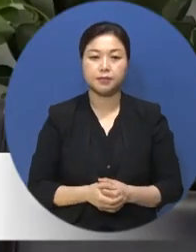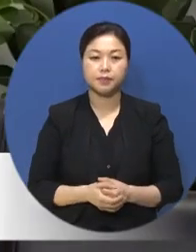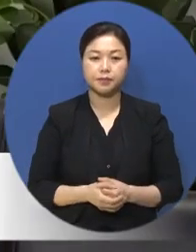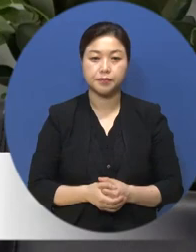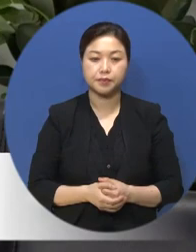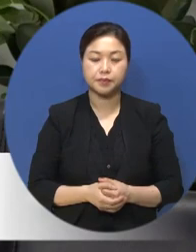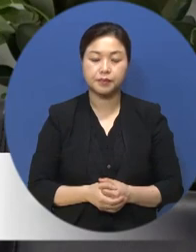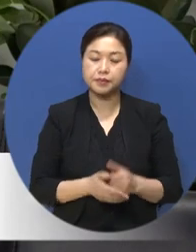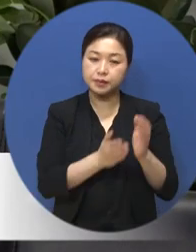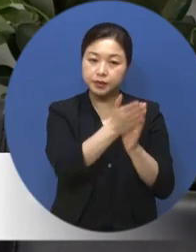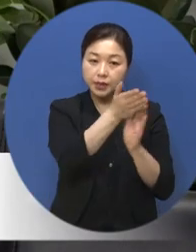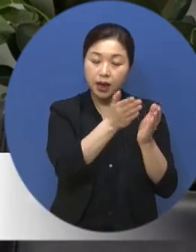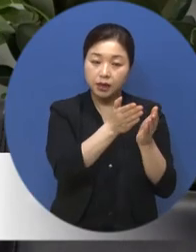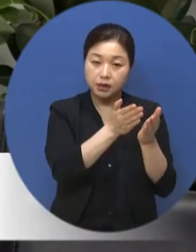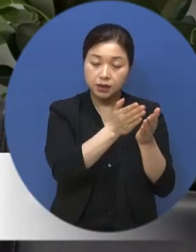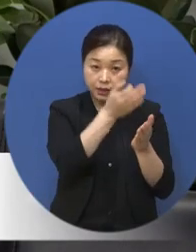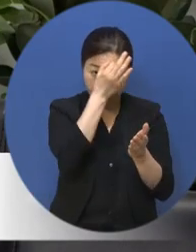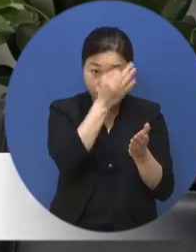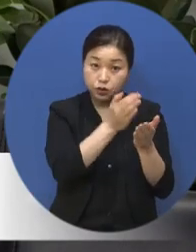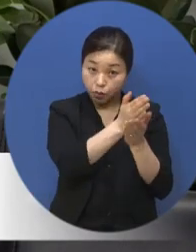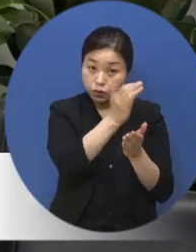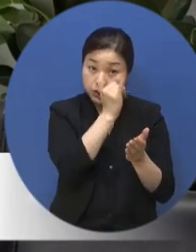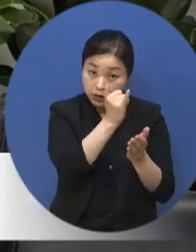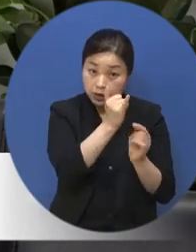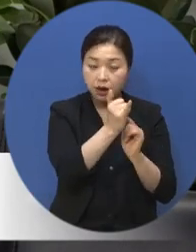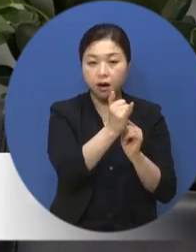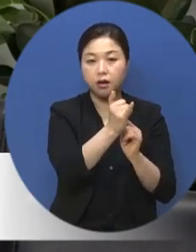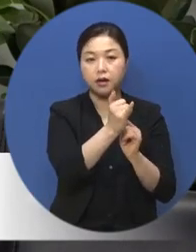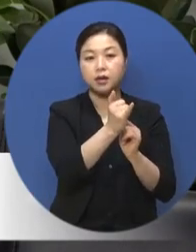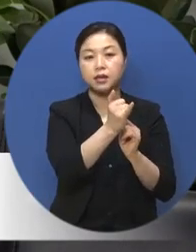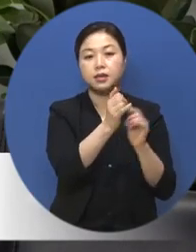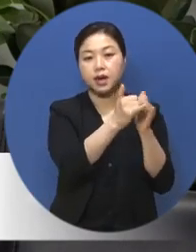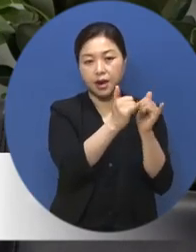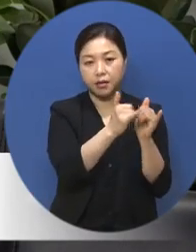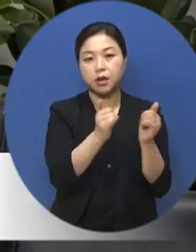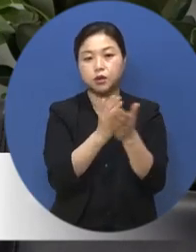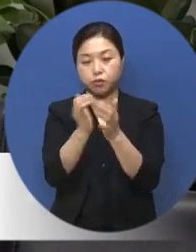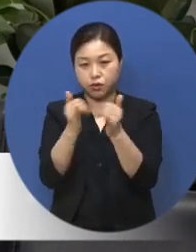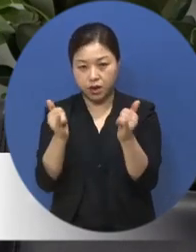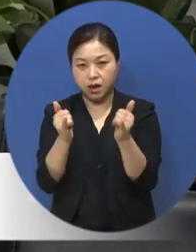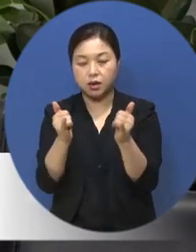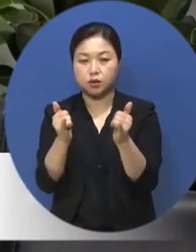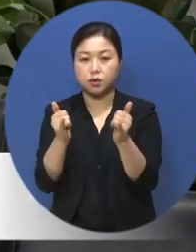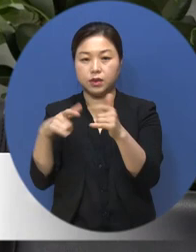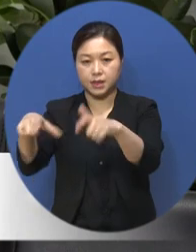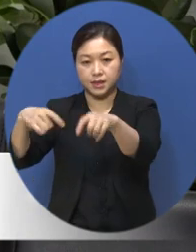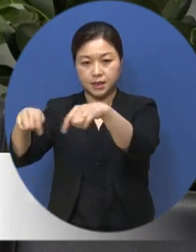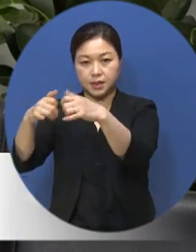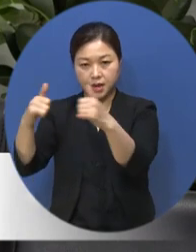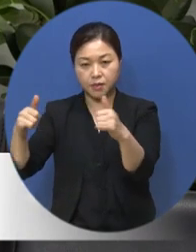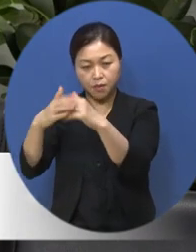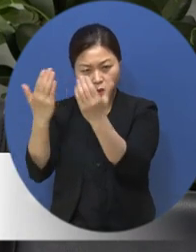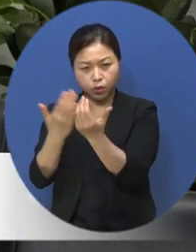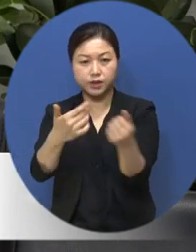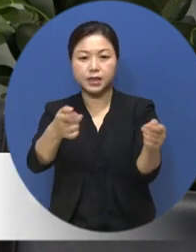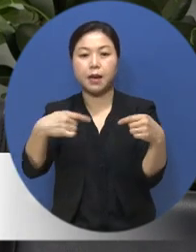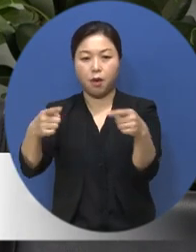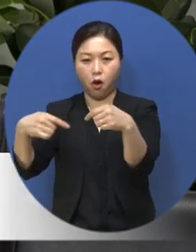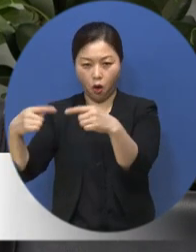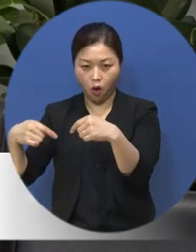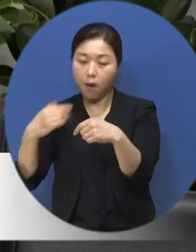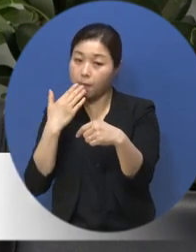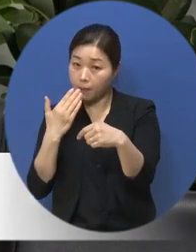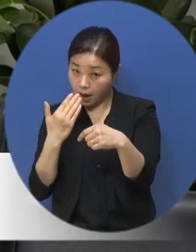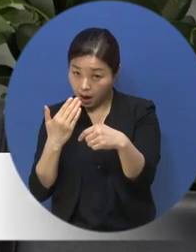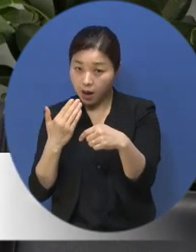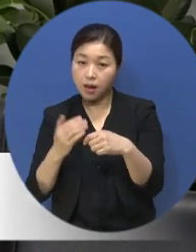있는 시민들과 또 그런 전문가들과 뭐 지자체와 뭐 모든 시민들이 이렇게 참여를 이끌어낼 수 있다고